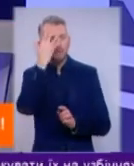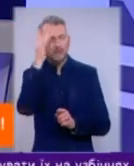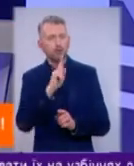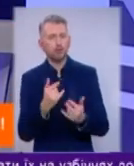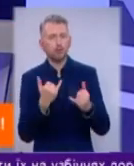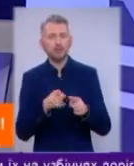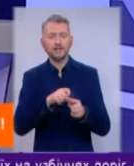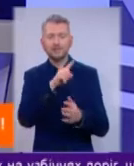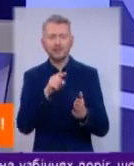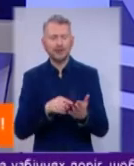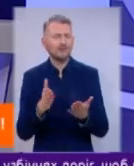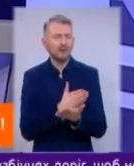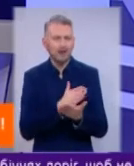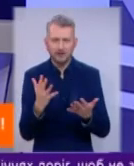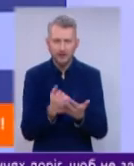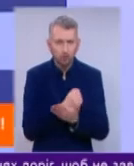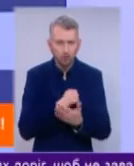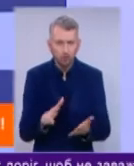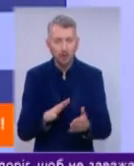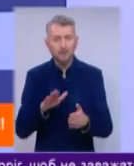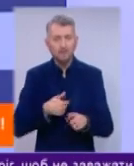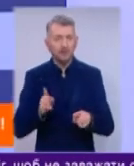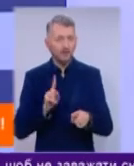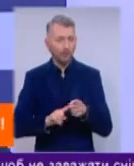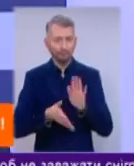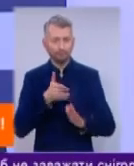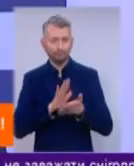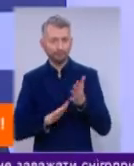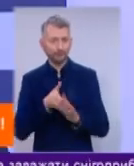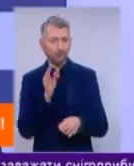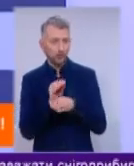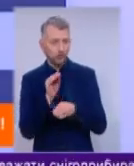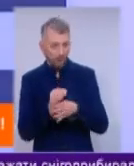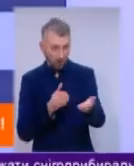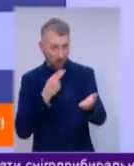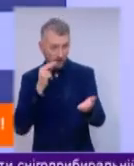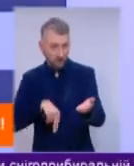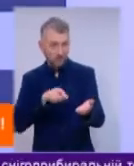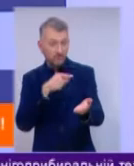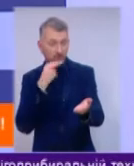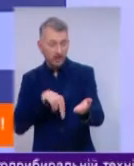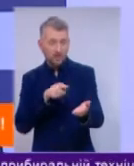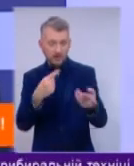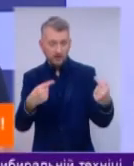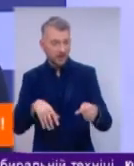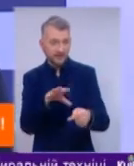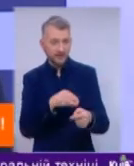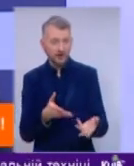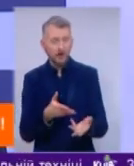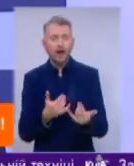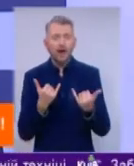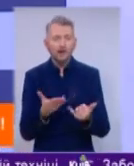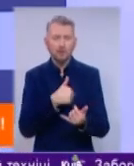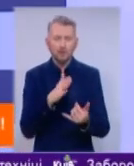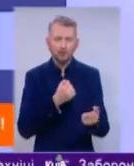сьогодні це питання взагалі не пройшло. І після цього все можна було б критикувати, казати, от бачите, ви не голосували, ви завалили все і так далі. А зараз ми